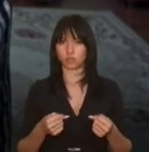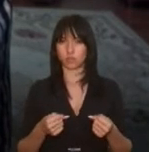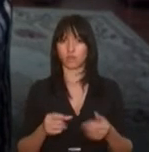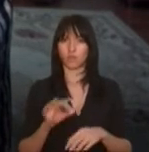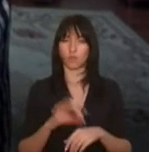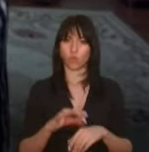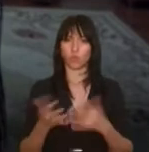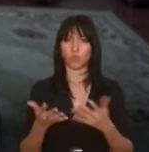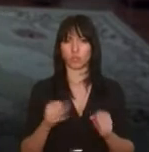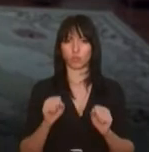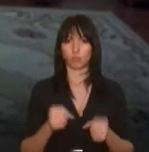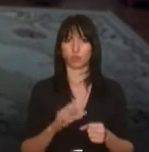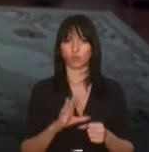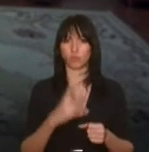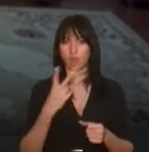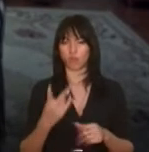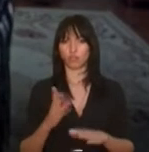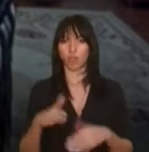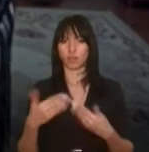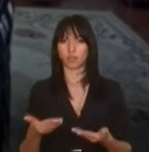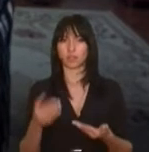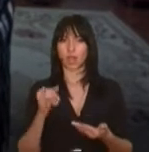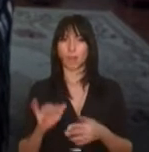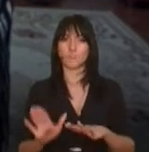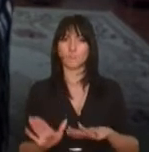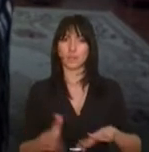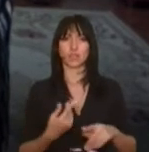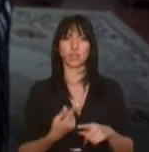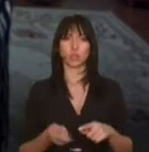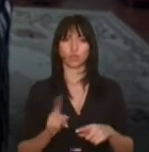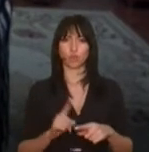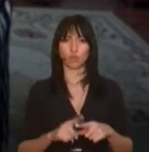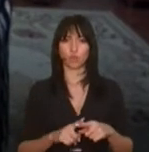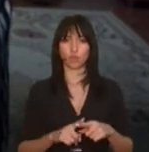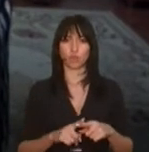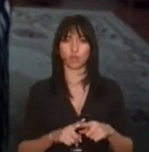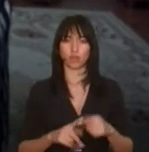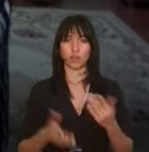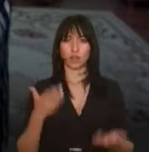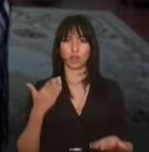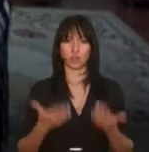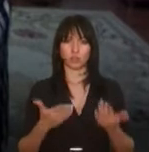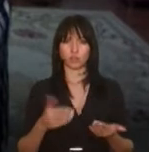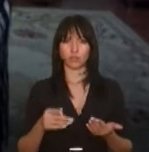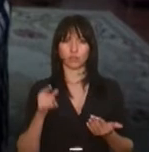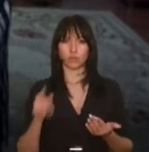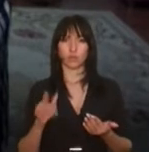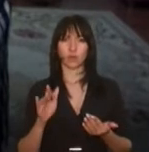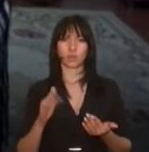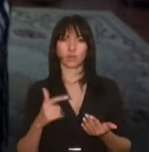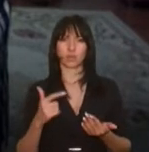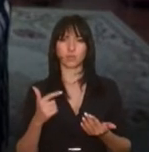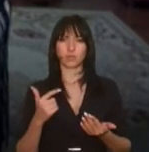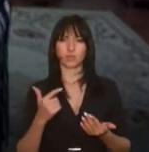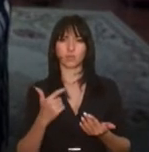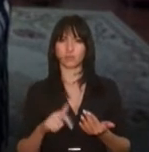які можуть проявлятися. І після цього лікар, якщо нема потреби, лікар-педіатр не